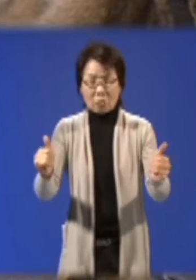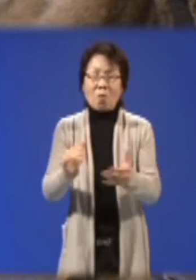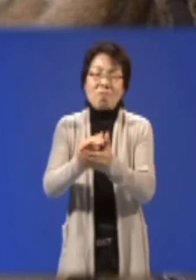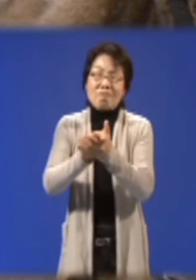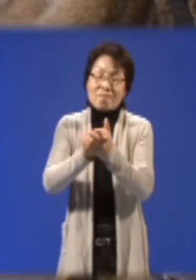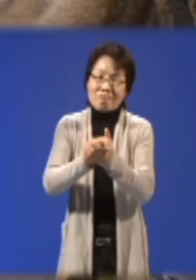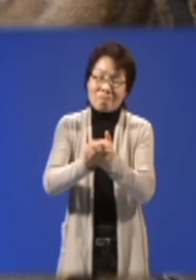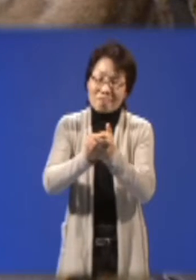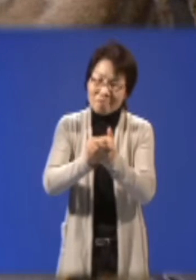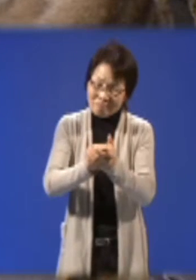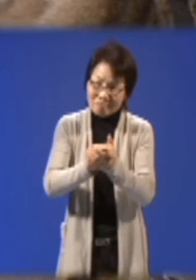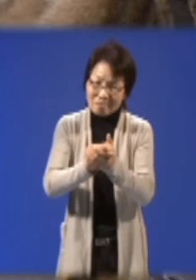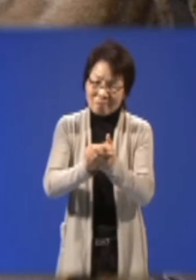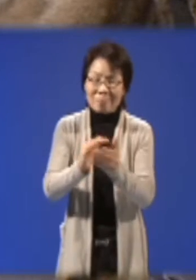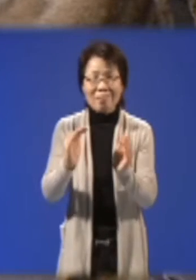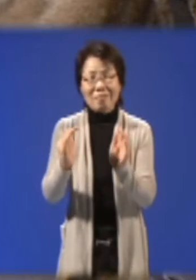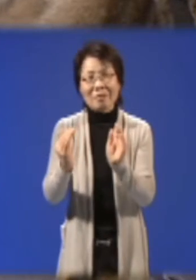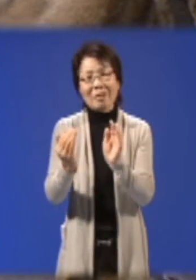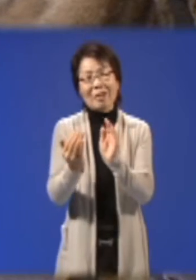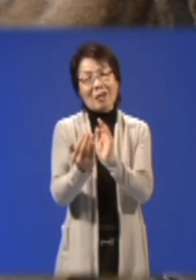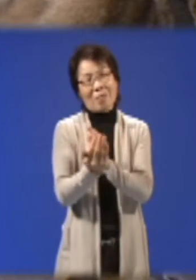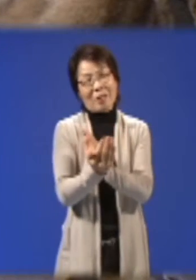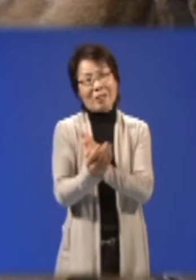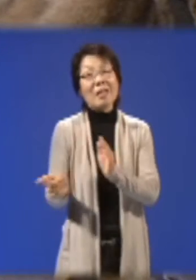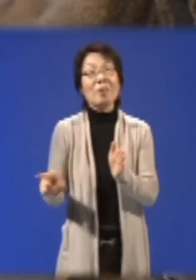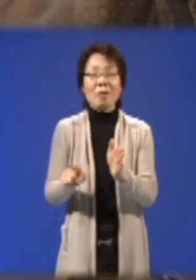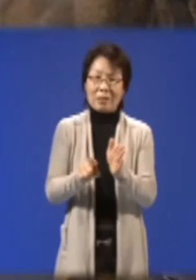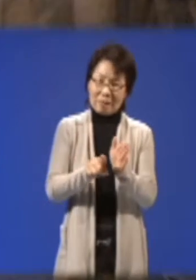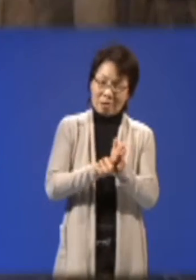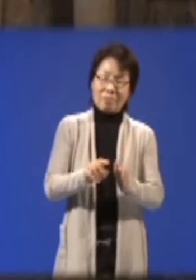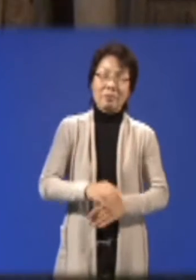犬との関係がまあできてくるわけですね。